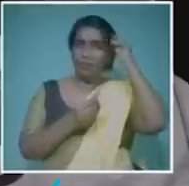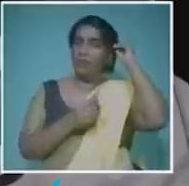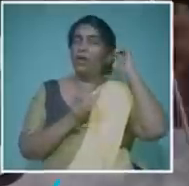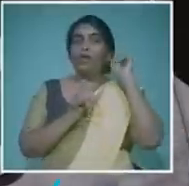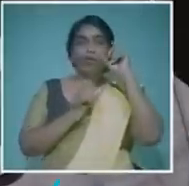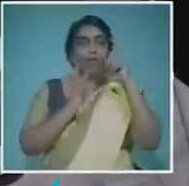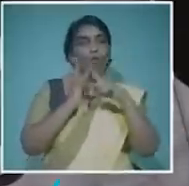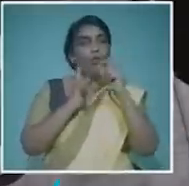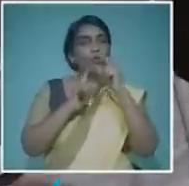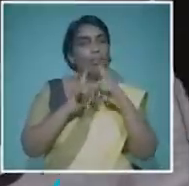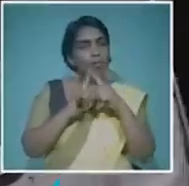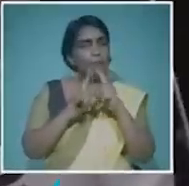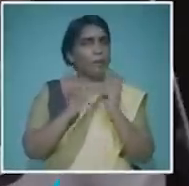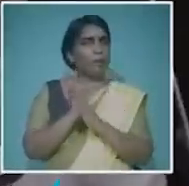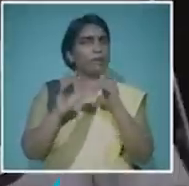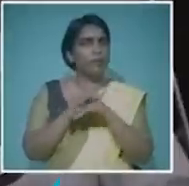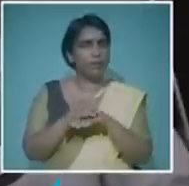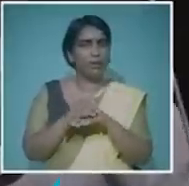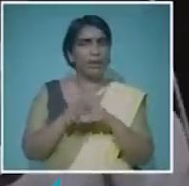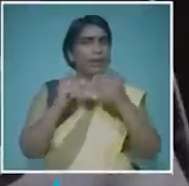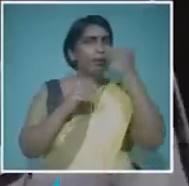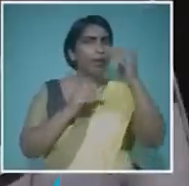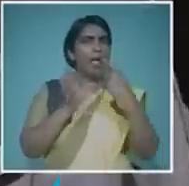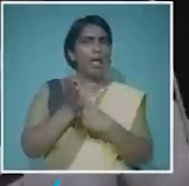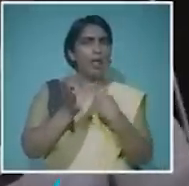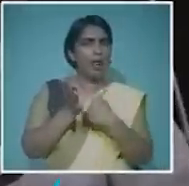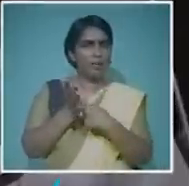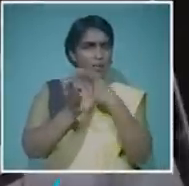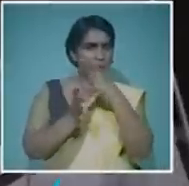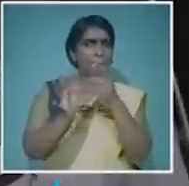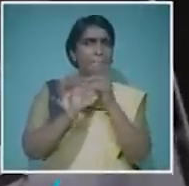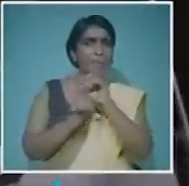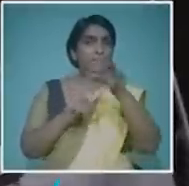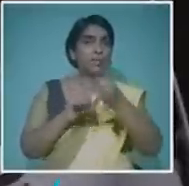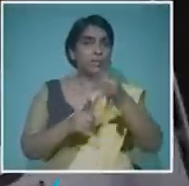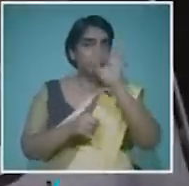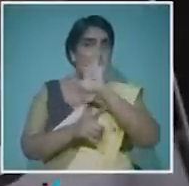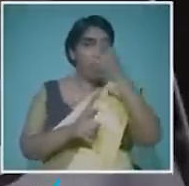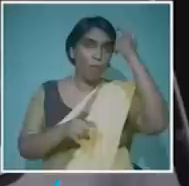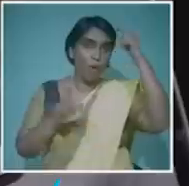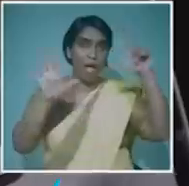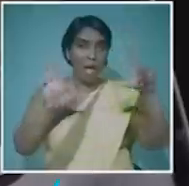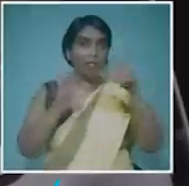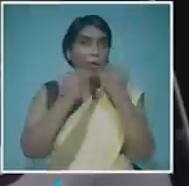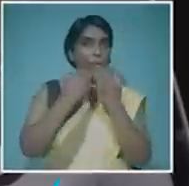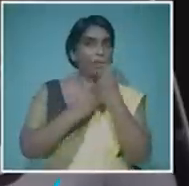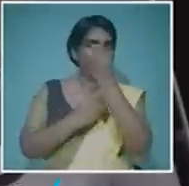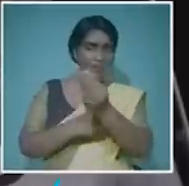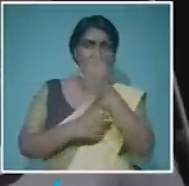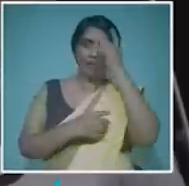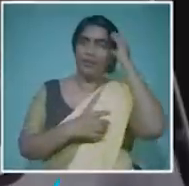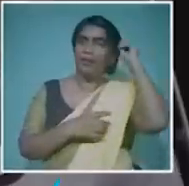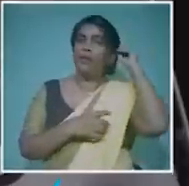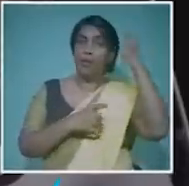වෙලා තින්නේ මන් දන්න විදියට අපි අර කෙළවරේ ඉන්න රංජිත් බණ්ඩාර මැතිතුමාව තමයි ඔගේ සභාපති කරන්න මොලහතානෝ උපදෙස් දීලා තින්නේ.